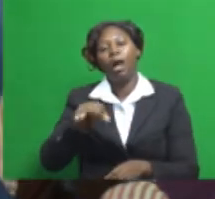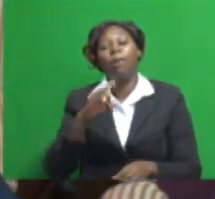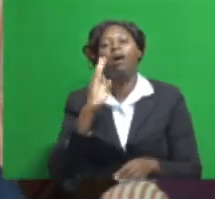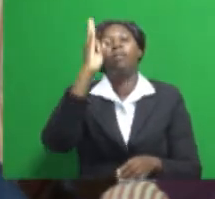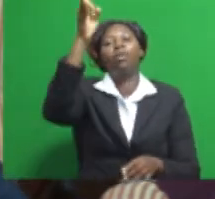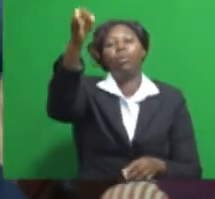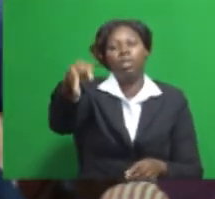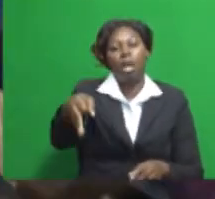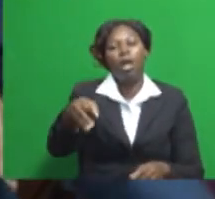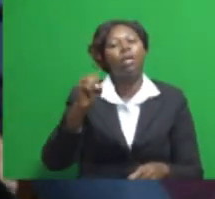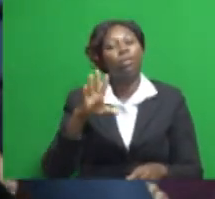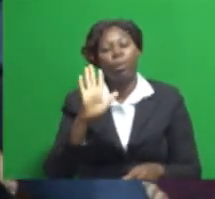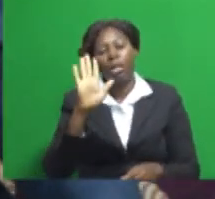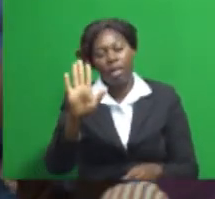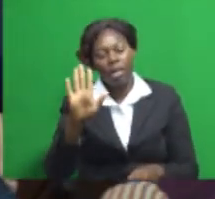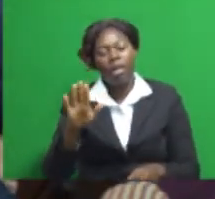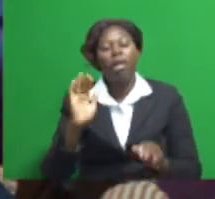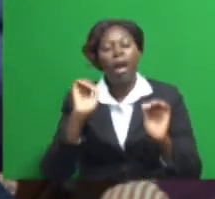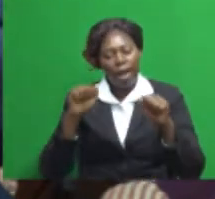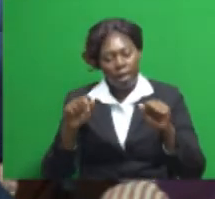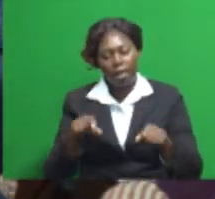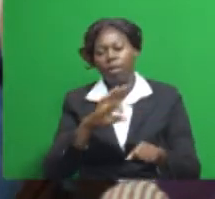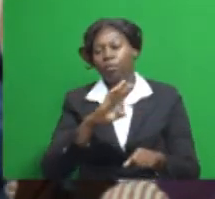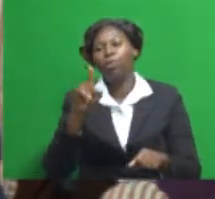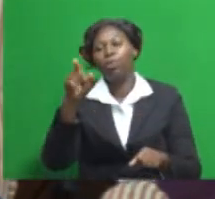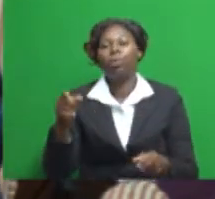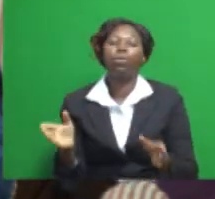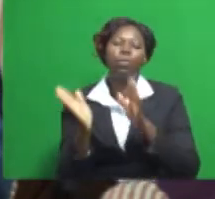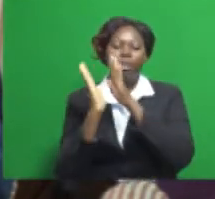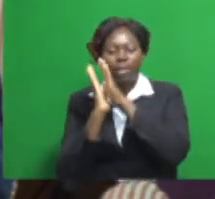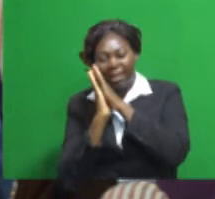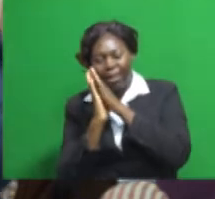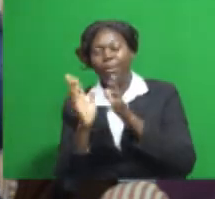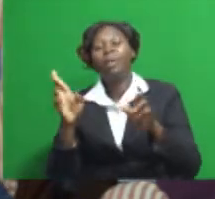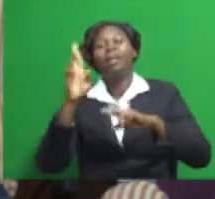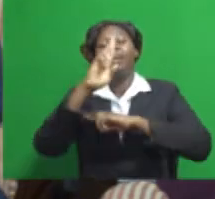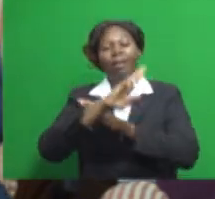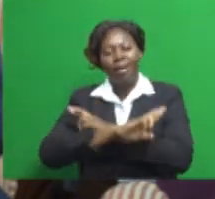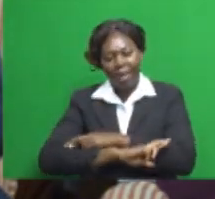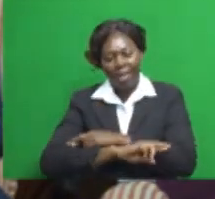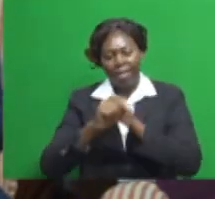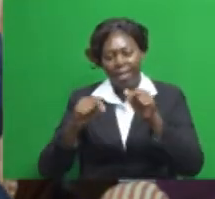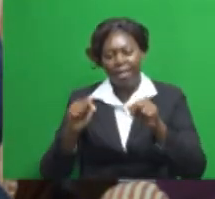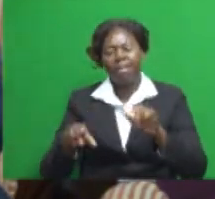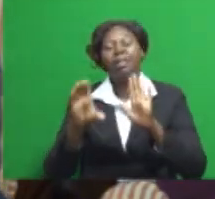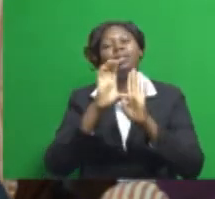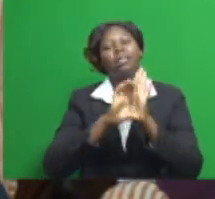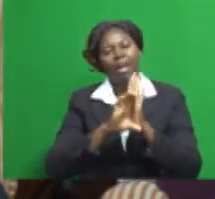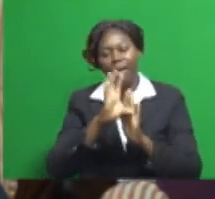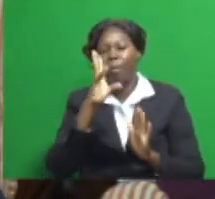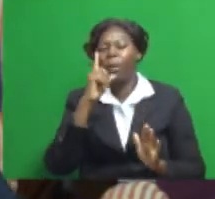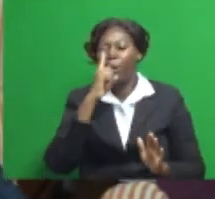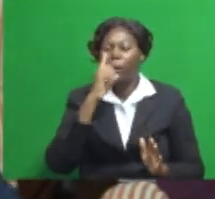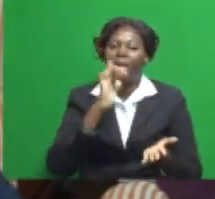Saka anotendera kuti varare. Vozorora kwenyika ino iko upenyu huno. Asi panouya Jesu. Pa second